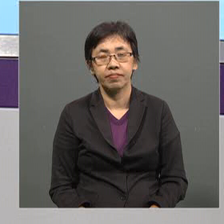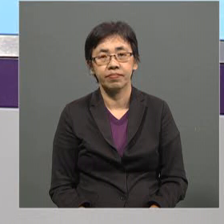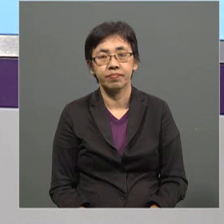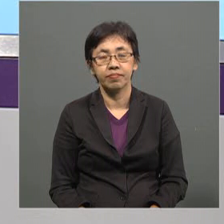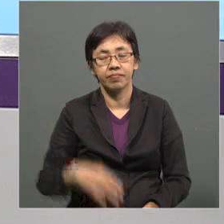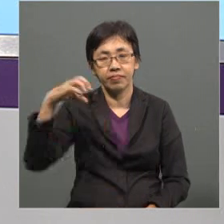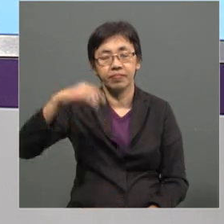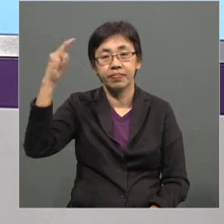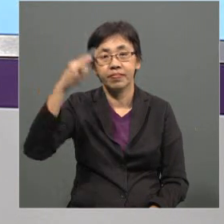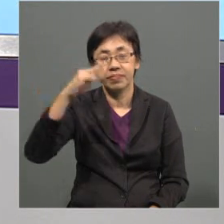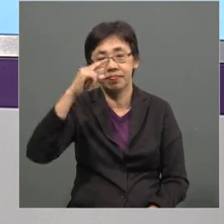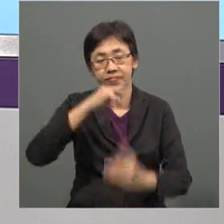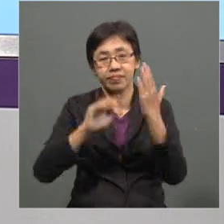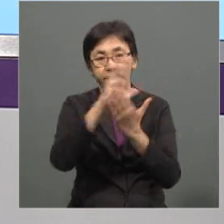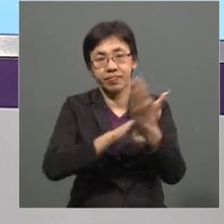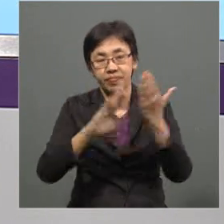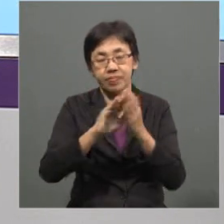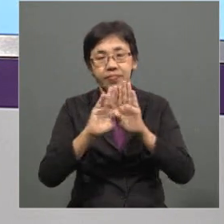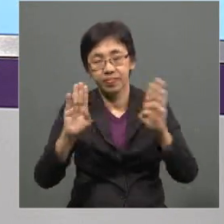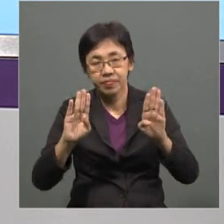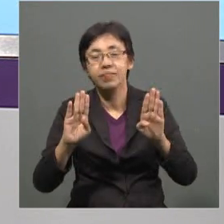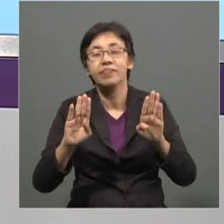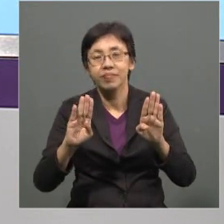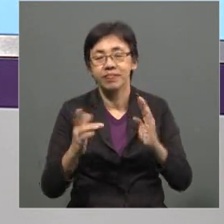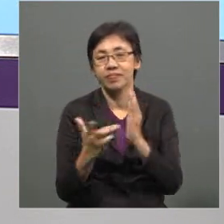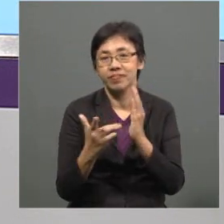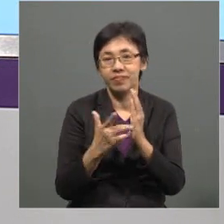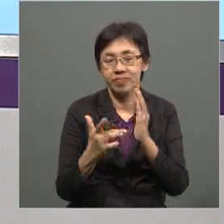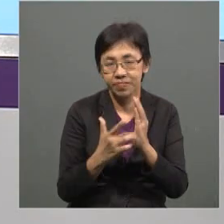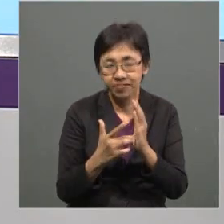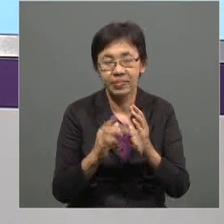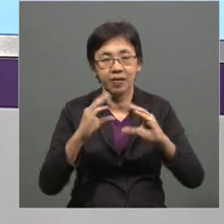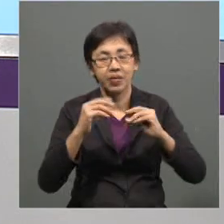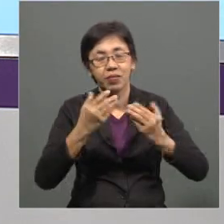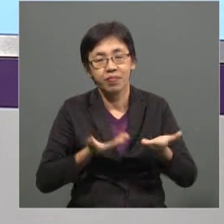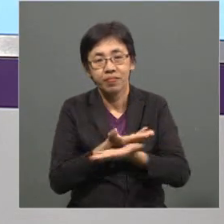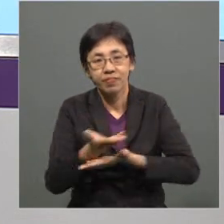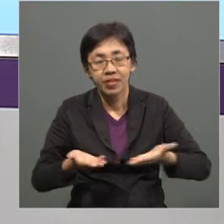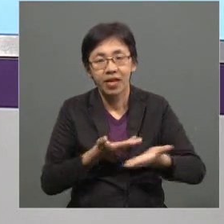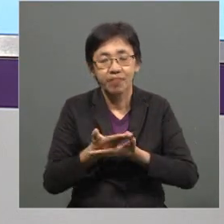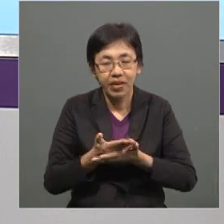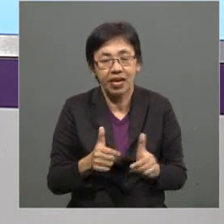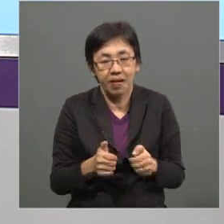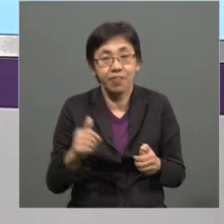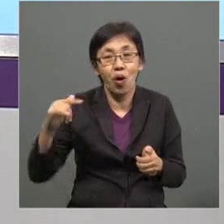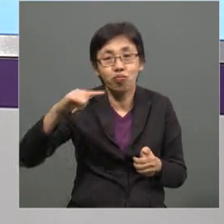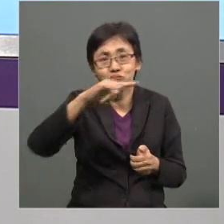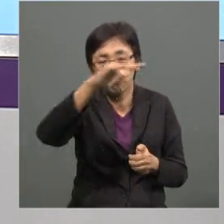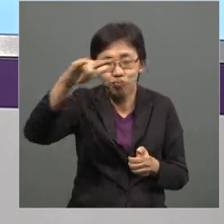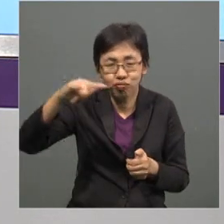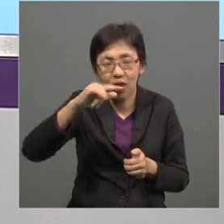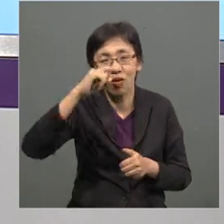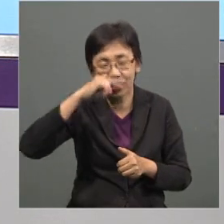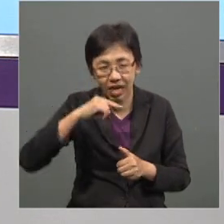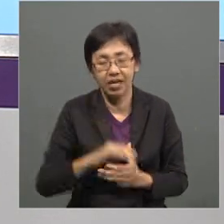สำนักงานการบินพลเรือนแห่งประเทศไทยเปิดเวทีงานแสดงเทคโนโลยีและสัมมนานะครับเพื่อวงการโดรนโดยเฉพาะครั้งแรกของไทย